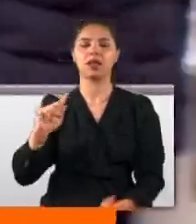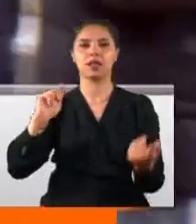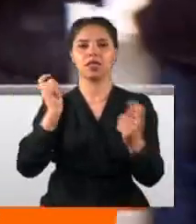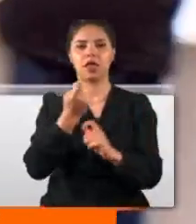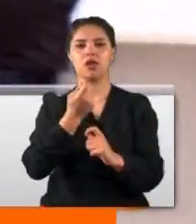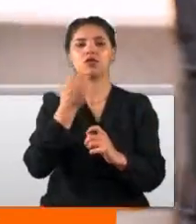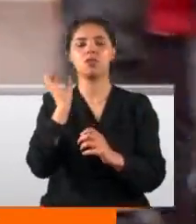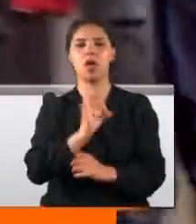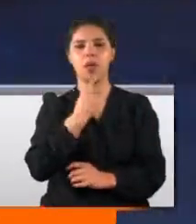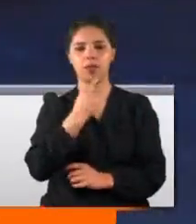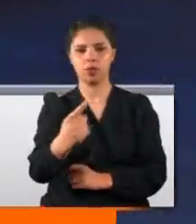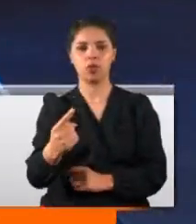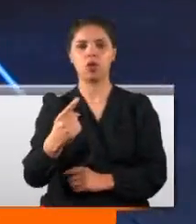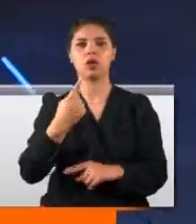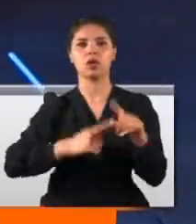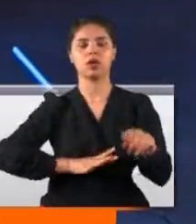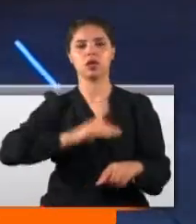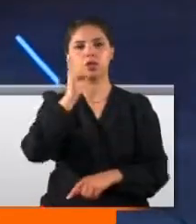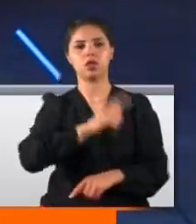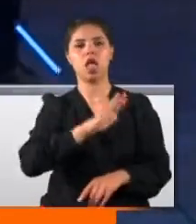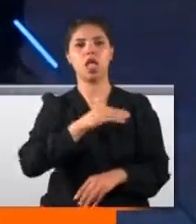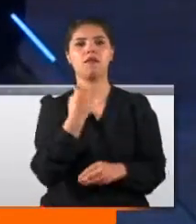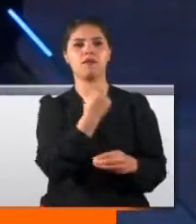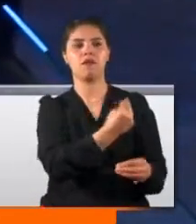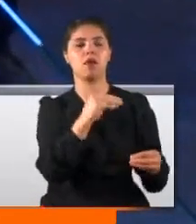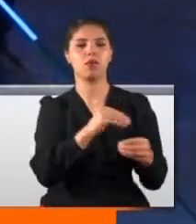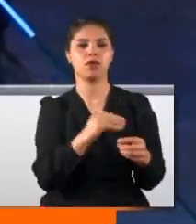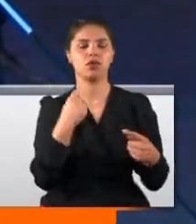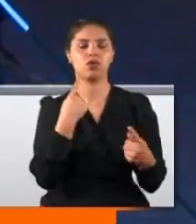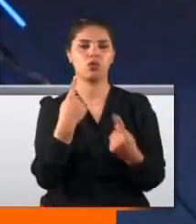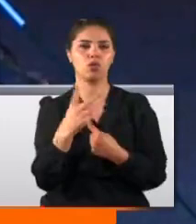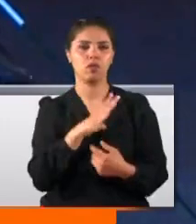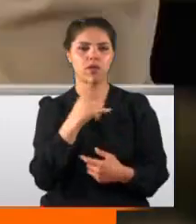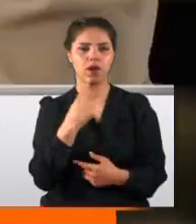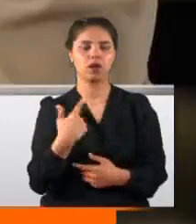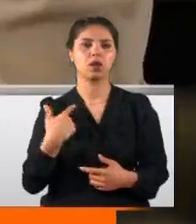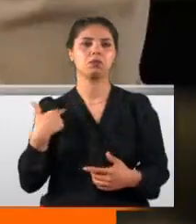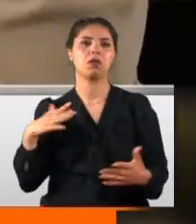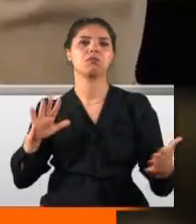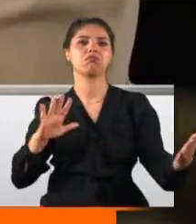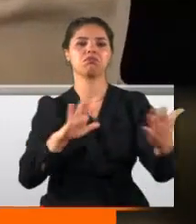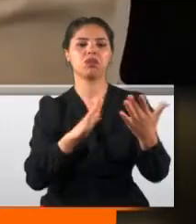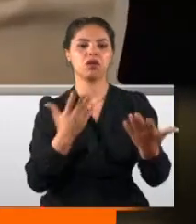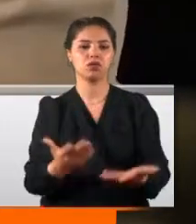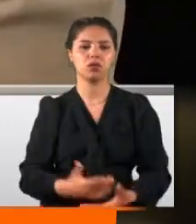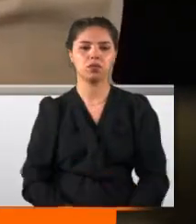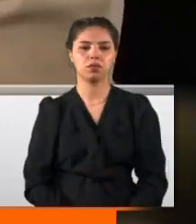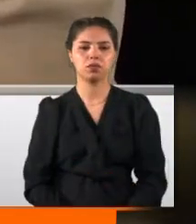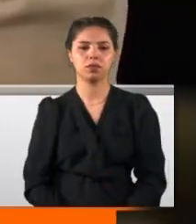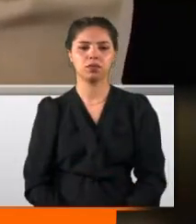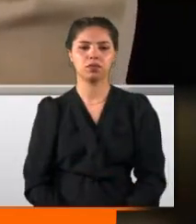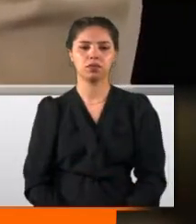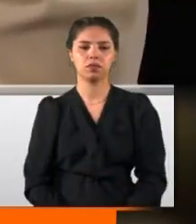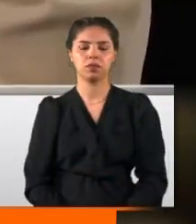çıkışlarının Kılıçdaroğlu'nu itibarsızlaştırmaya yönelik olduğunu da savundu. Karşısındayım dedi. Cumhuriyet Halk Partisi örgütüne